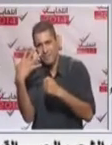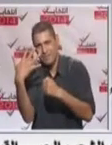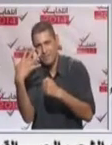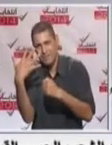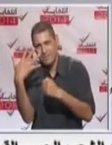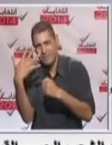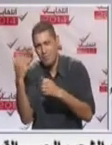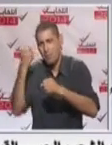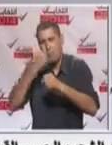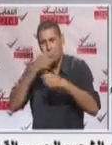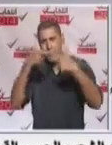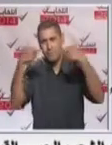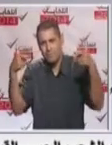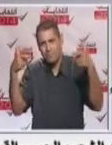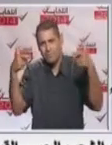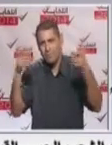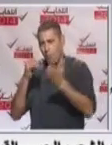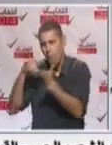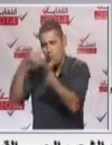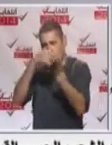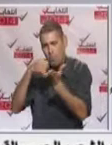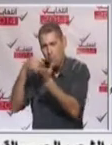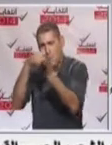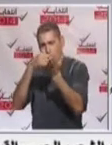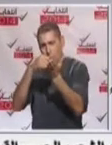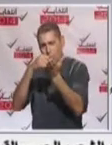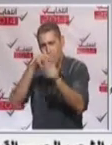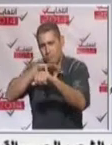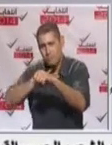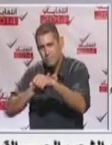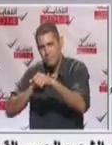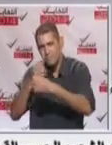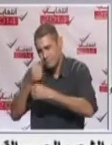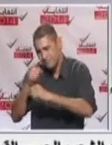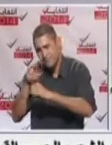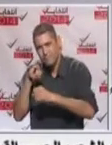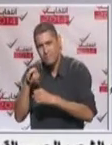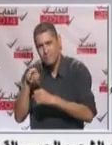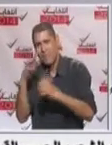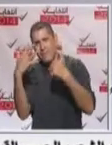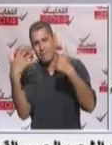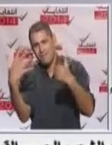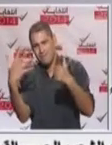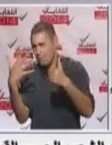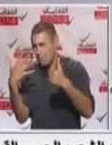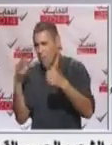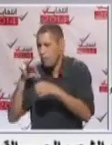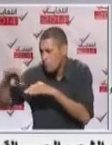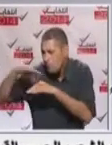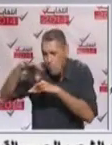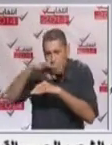مناطق صناعية بكل معتمدية لتوفير مناطق الشغل، سادسا مد جميع معتمديات ولاية